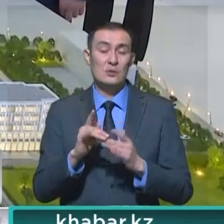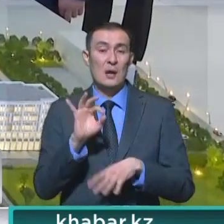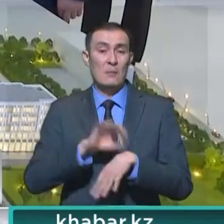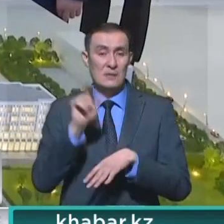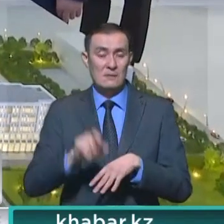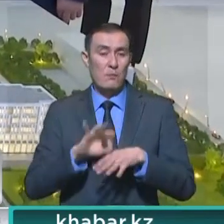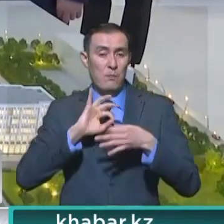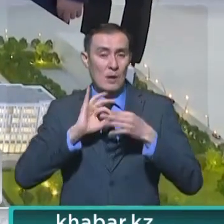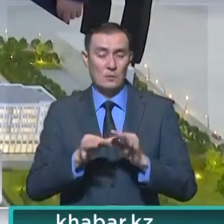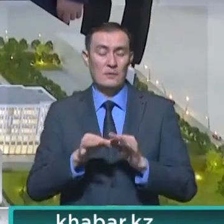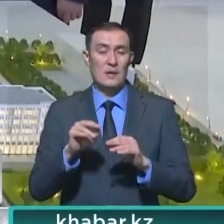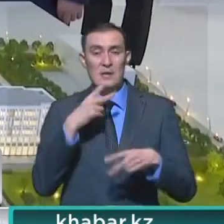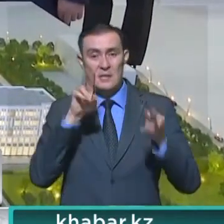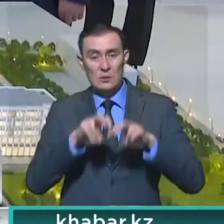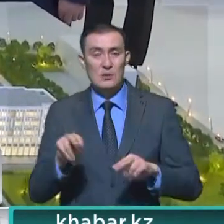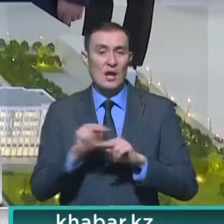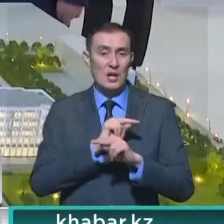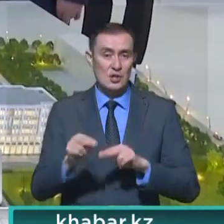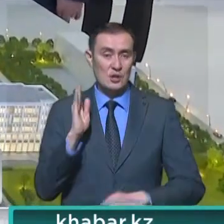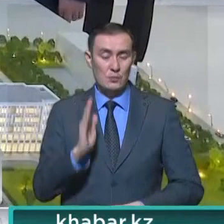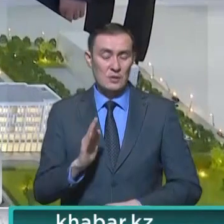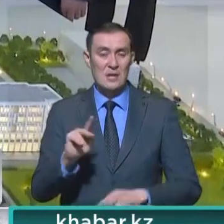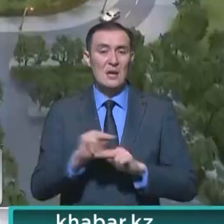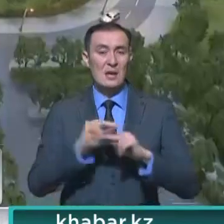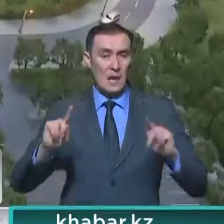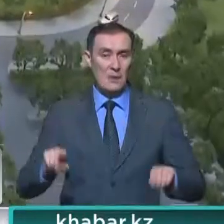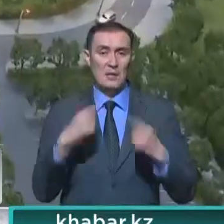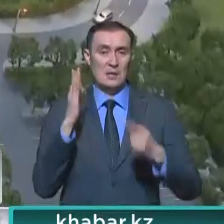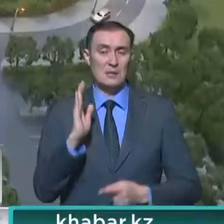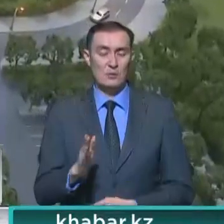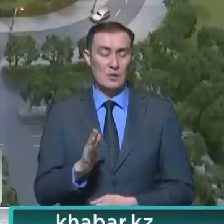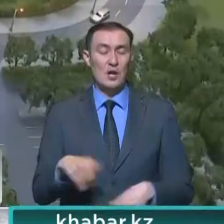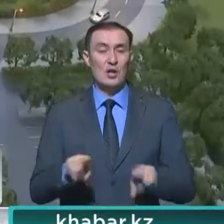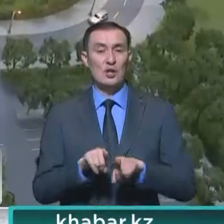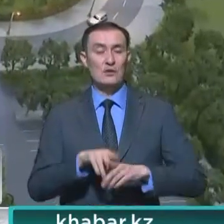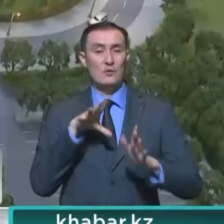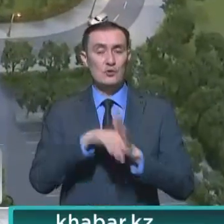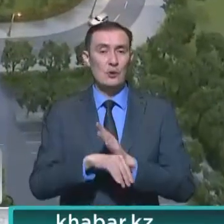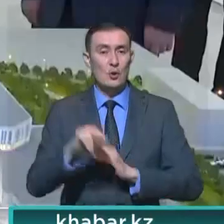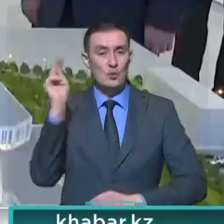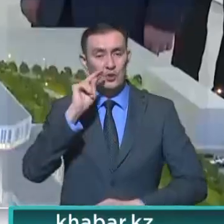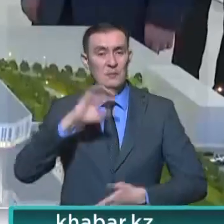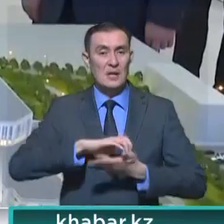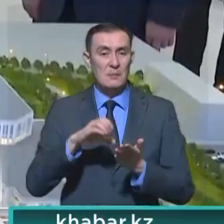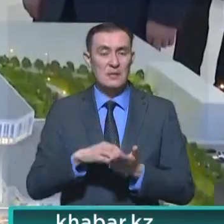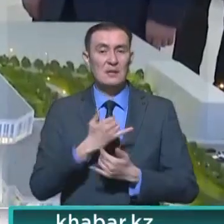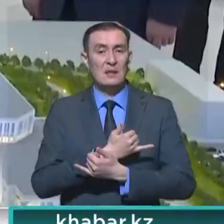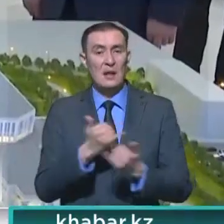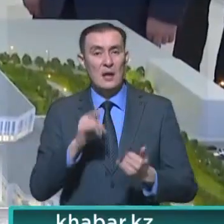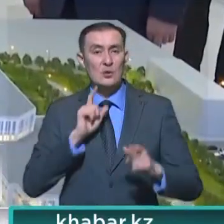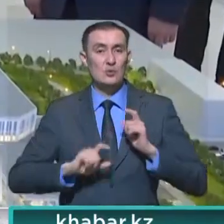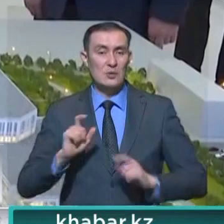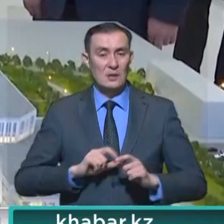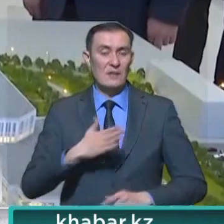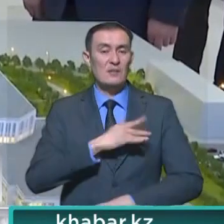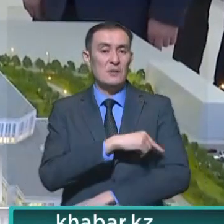всех этапах. Это диагностика, лечение и, соответственно, реабилитация. Здесь же также предусмотрены учебные кабинеты для студентов нашего